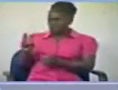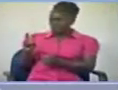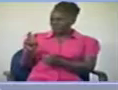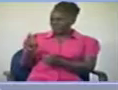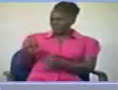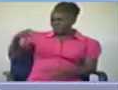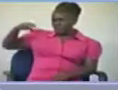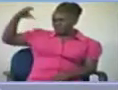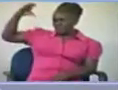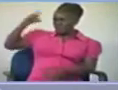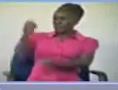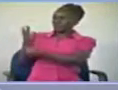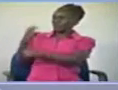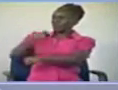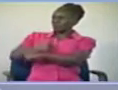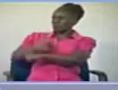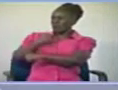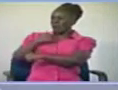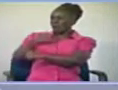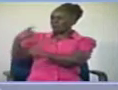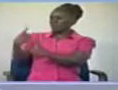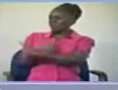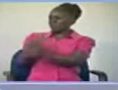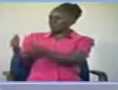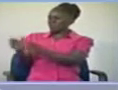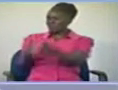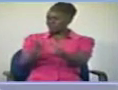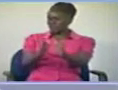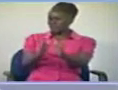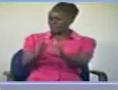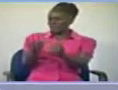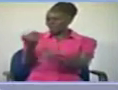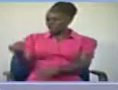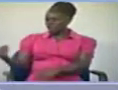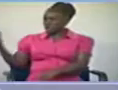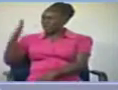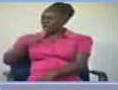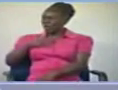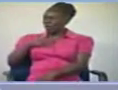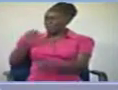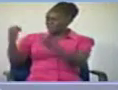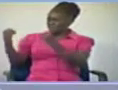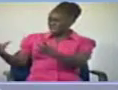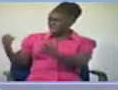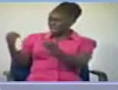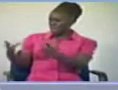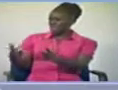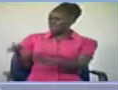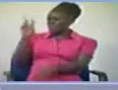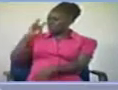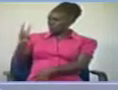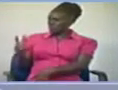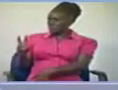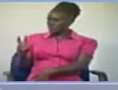senior secondary kuna zile pathways. Sasa watoto wetu wengi naona kama wataenda